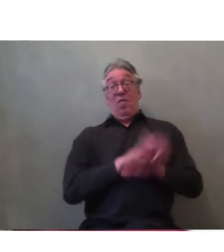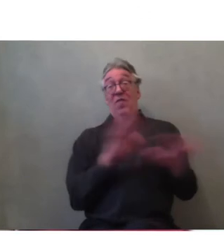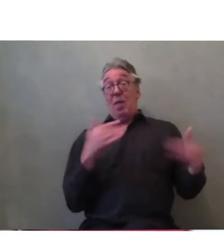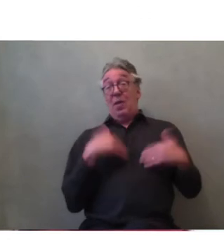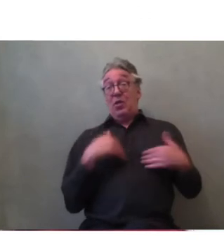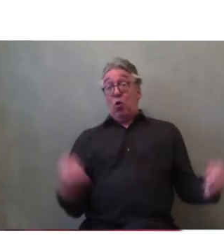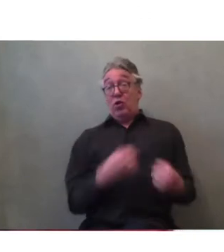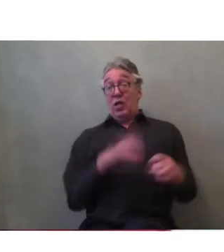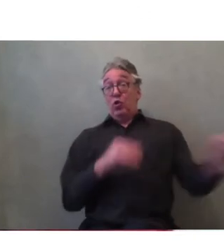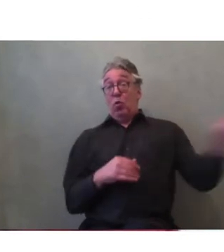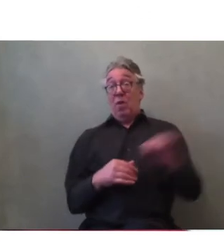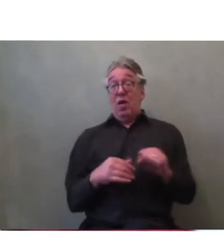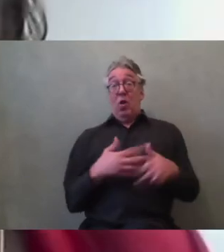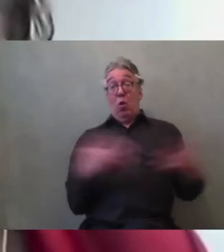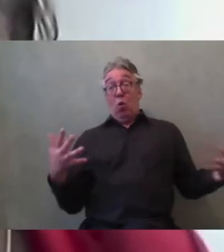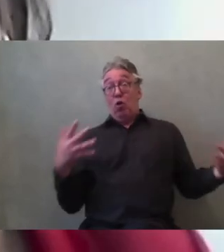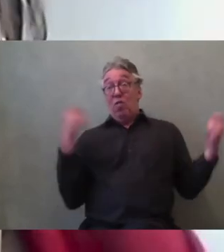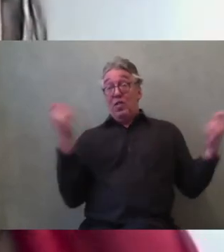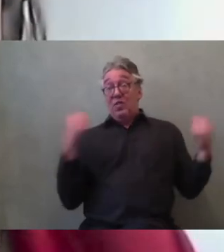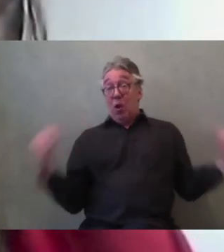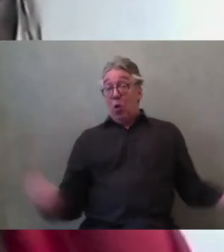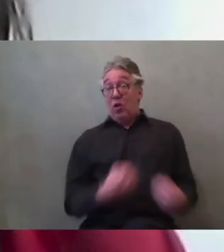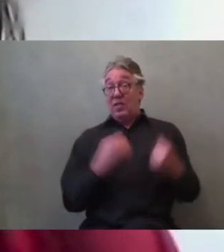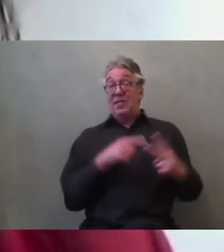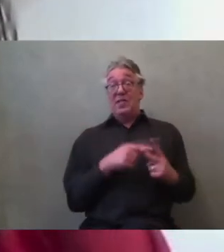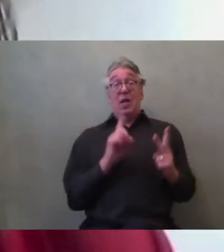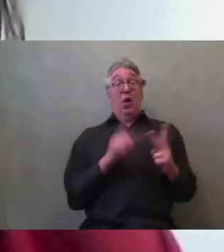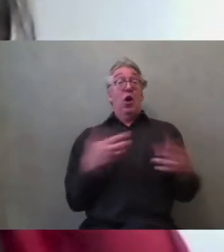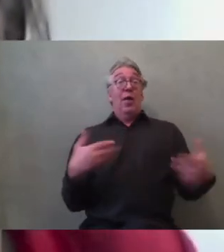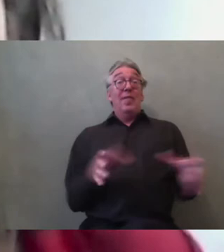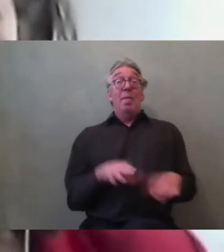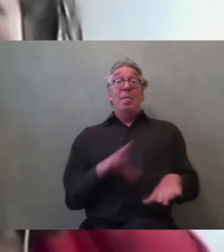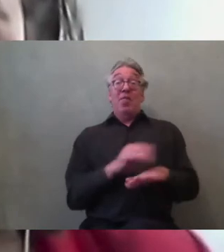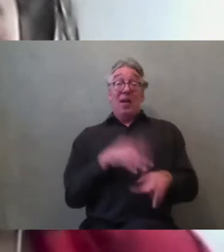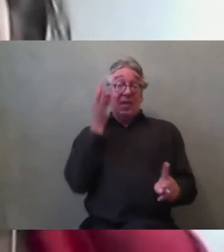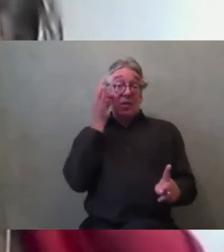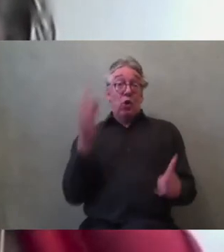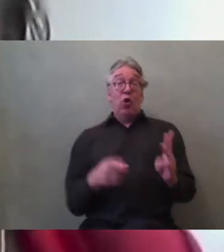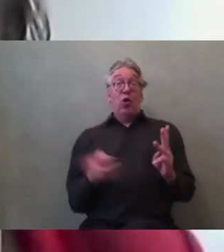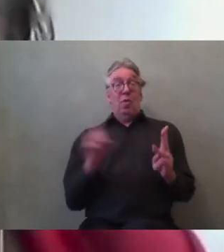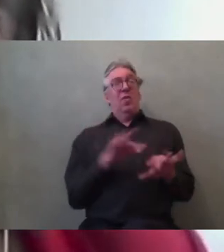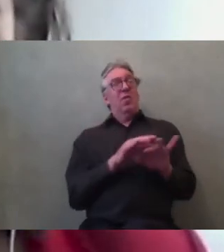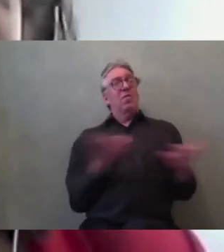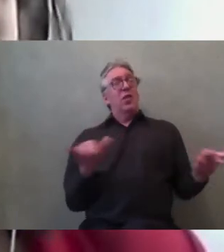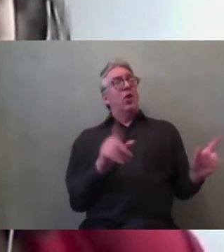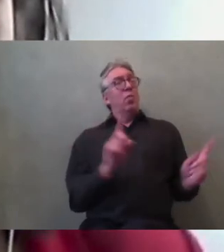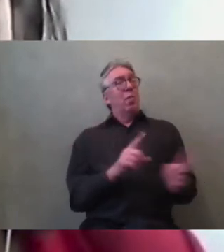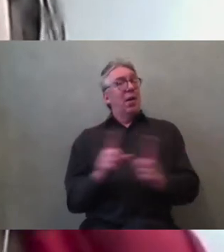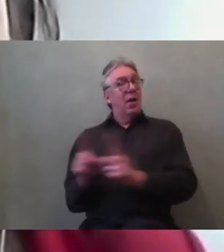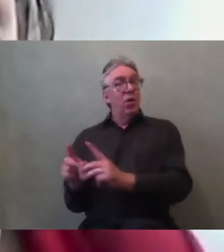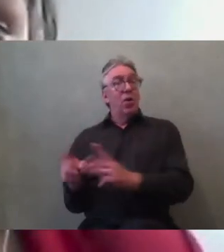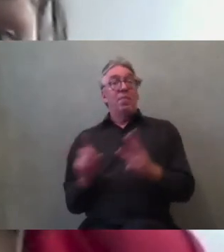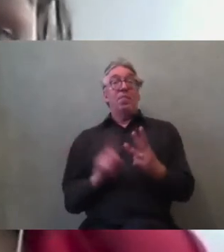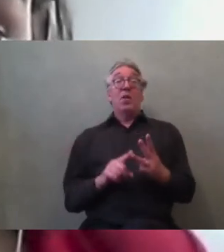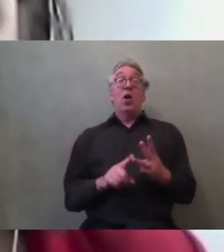Grote festivalorganisatoren, een team van ervaringsdeskundigen met een verschillend type beperking, de